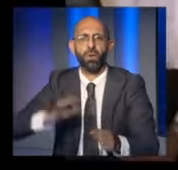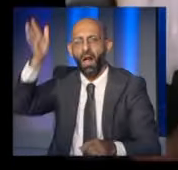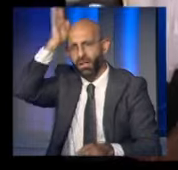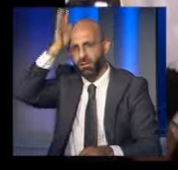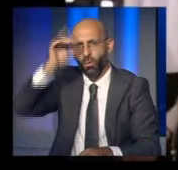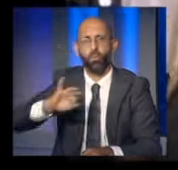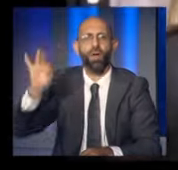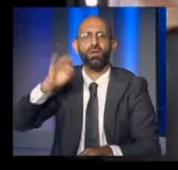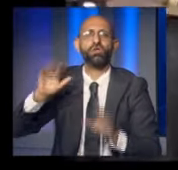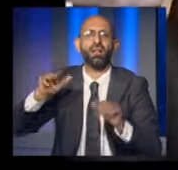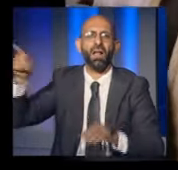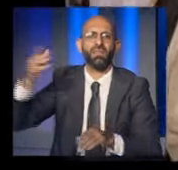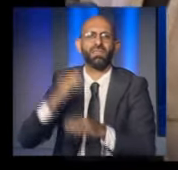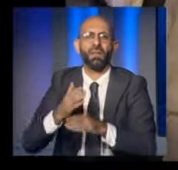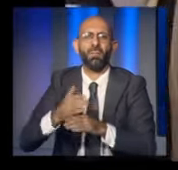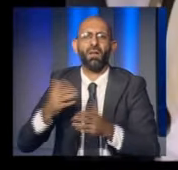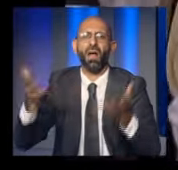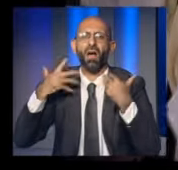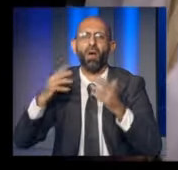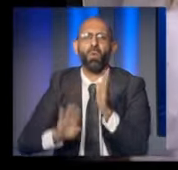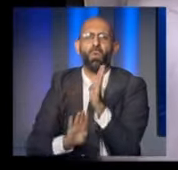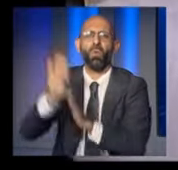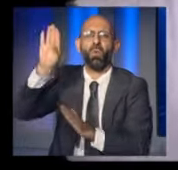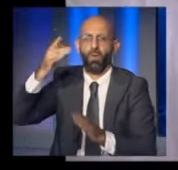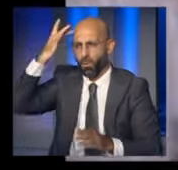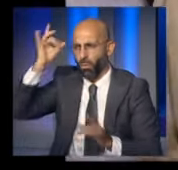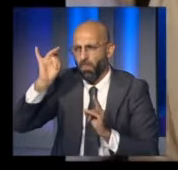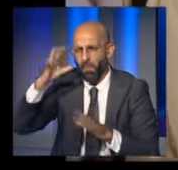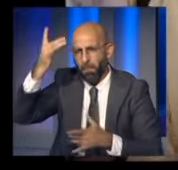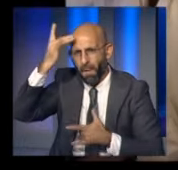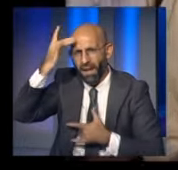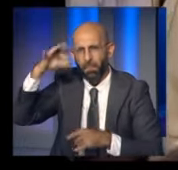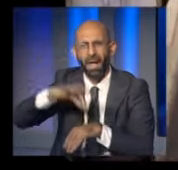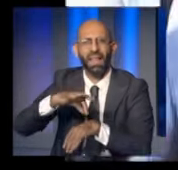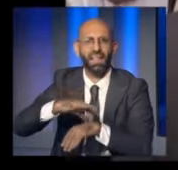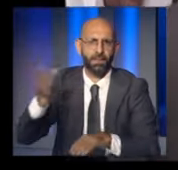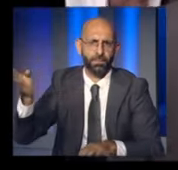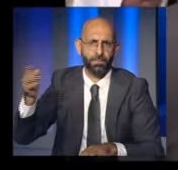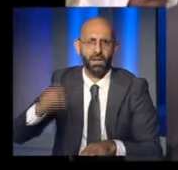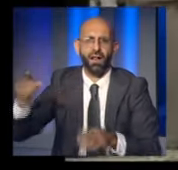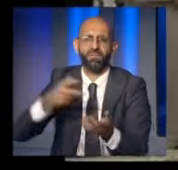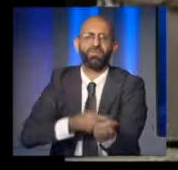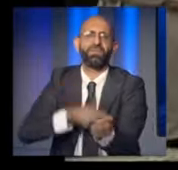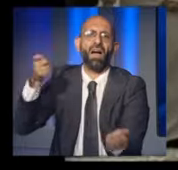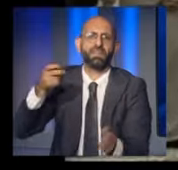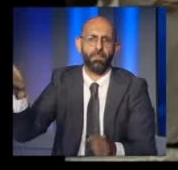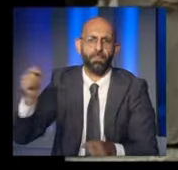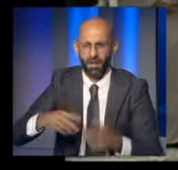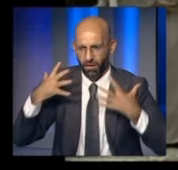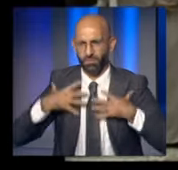سعود فحوصا طبية في العيادات الملكية في قصر السلام بجدة، حيث يعاني ارتفاعا في درجة